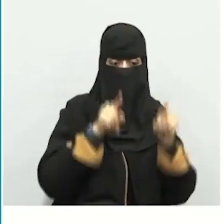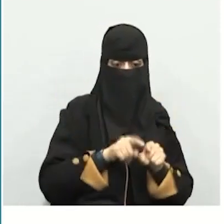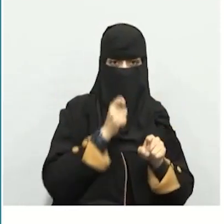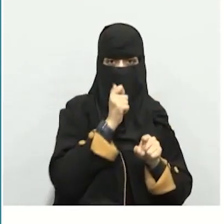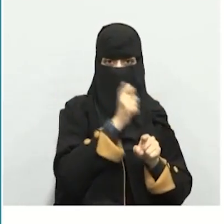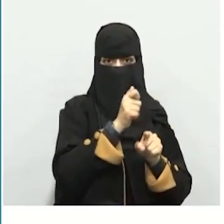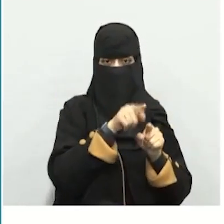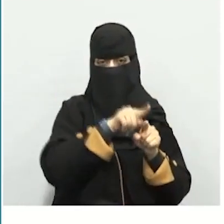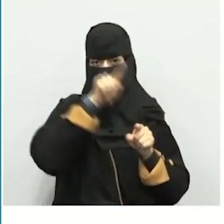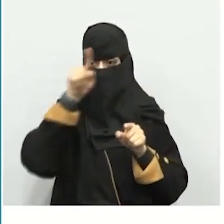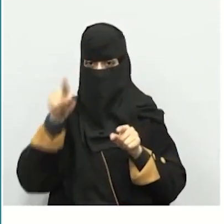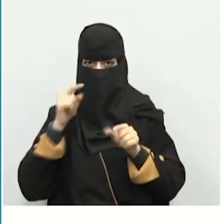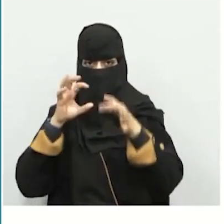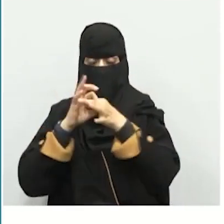للهيئة.